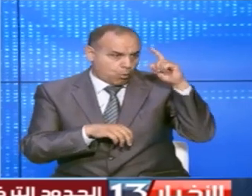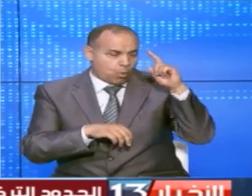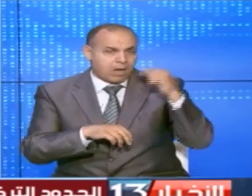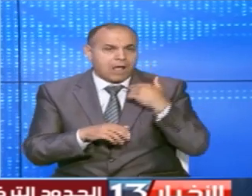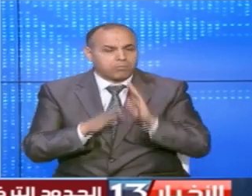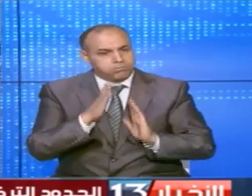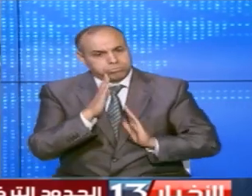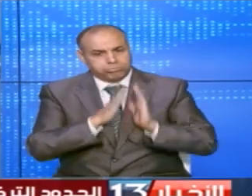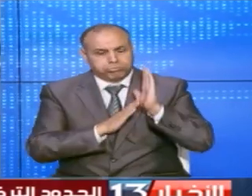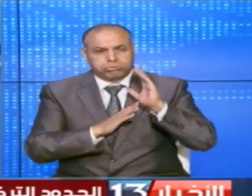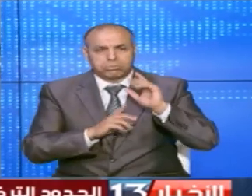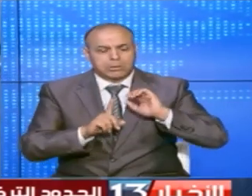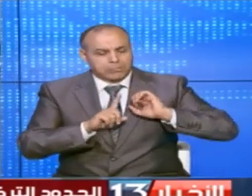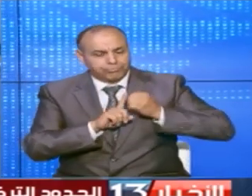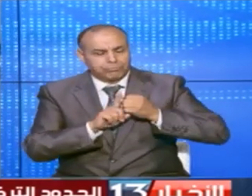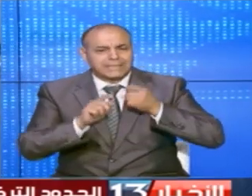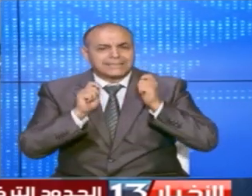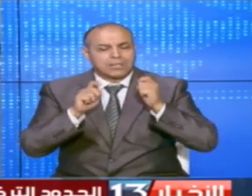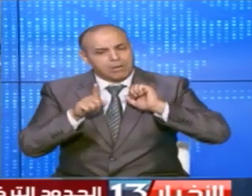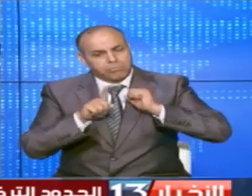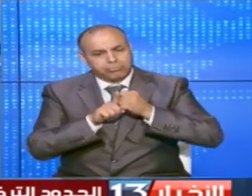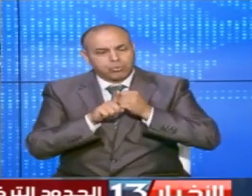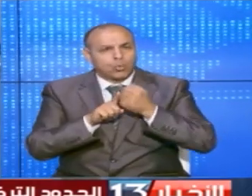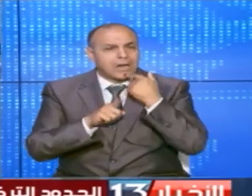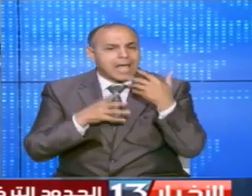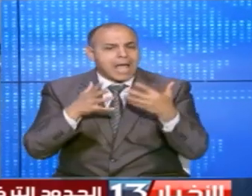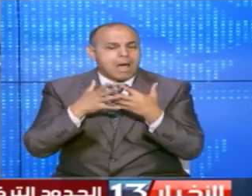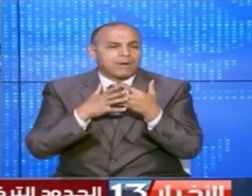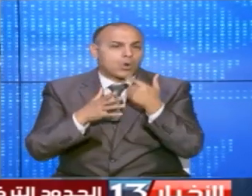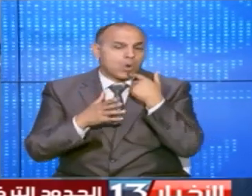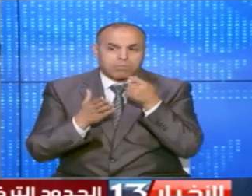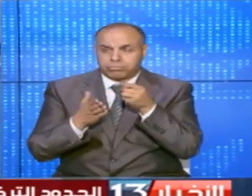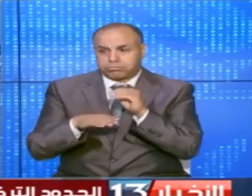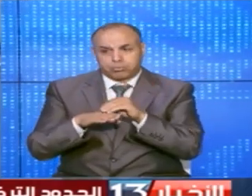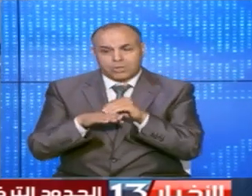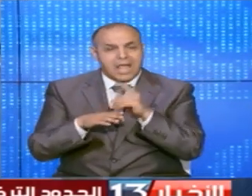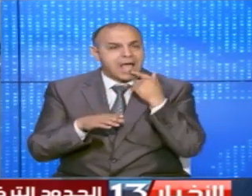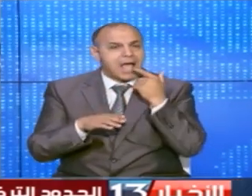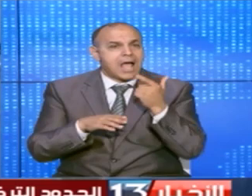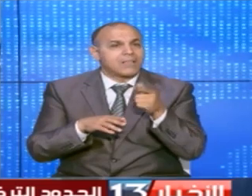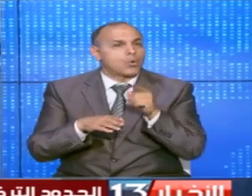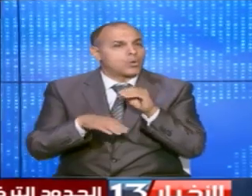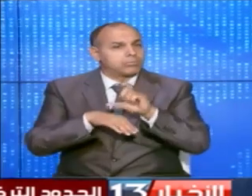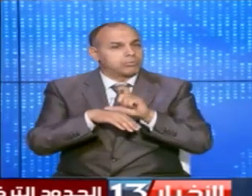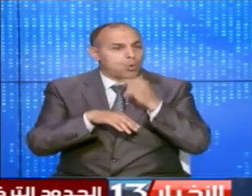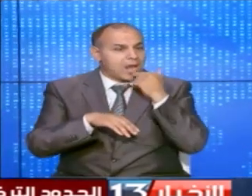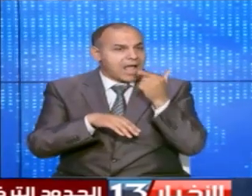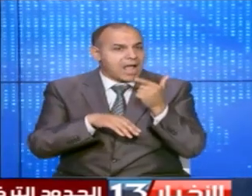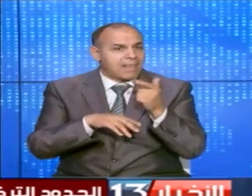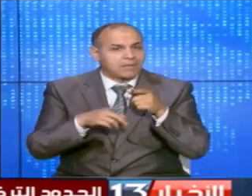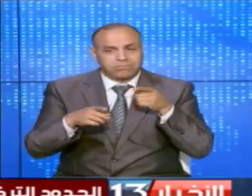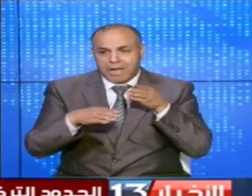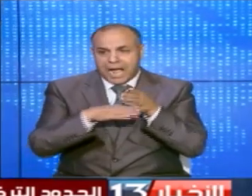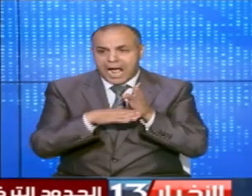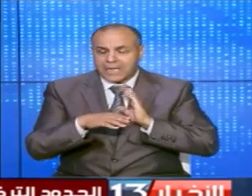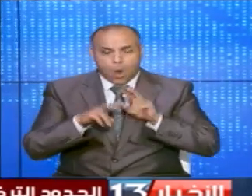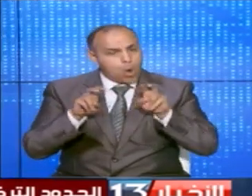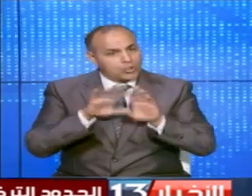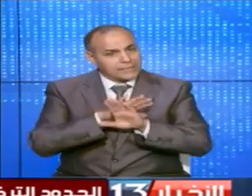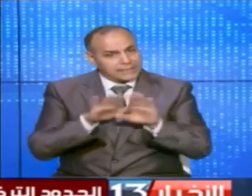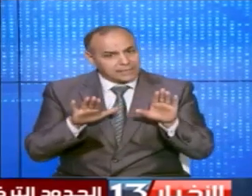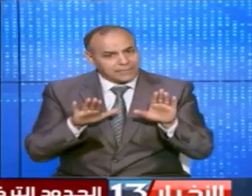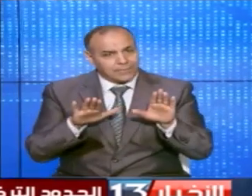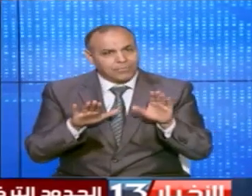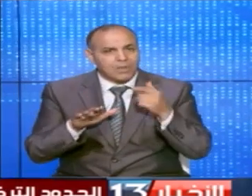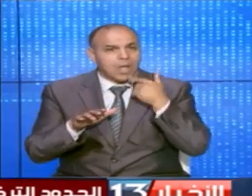تصعيد للضغوطات الدبلوماسيه س تنتهجه الولايات المتحده الامريكيه لحمل اخر على التوصل الى انهاء عملياتها العسكريه